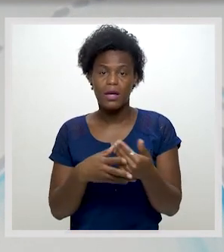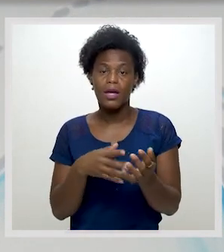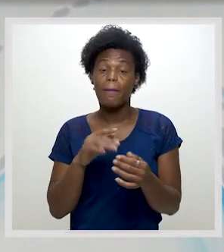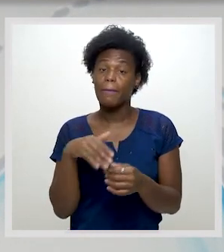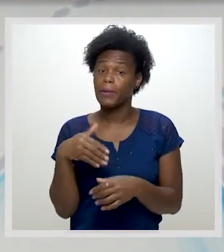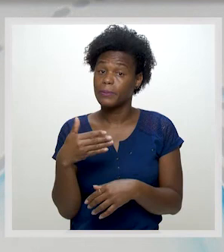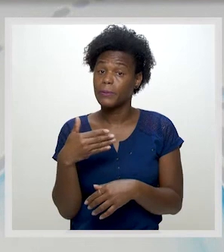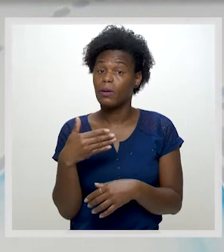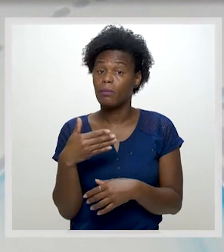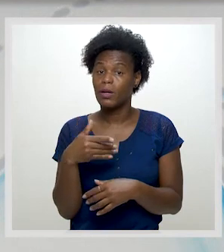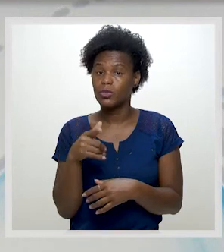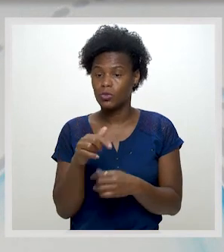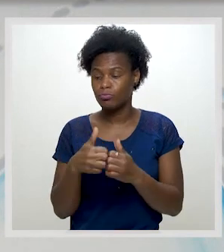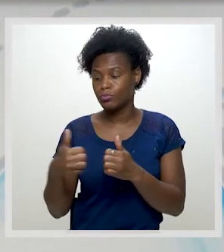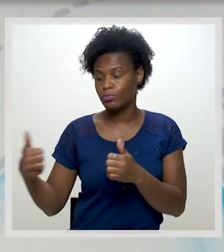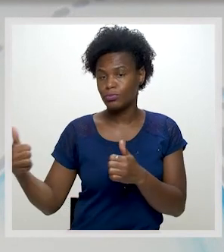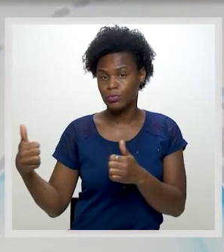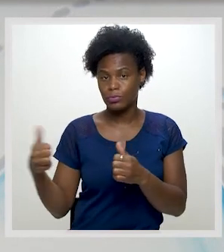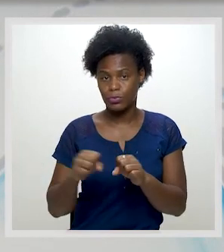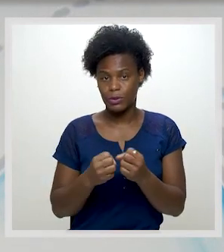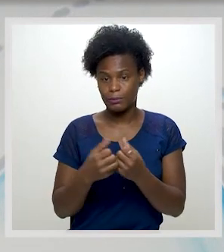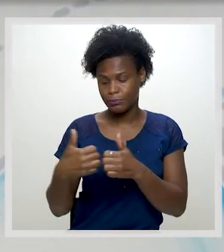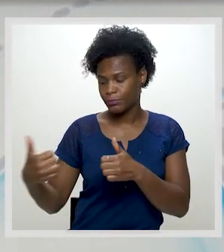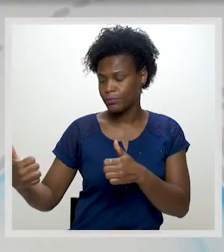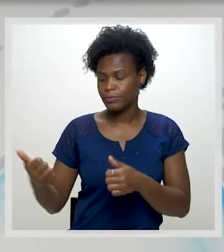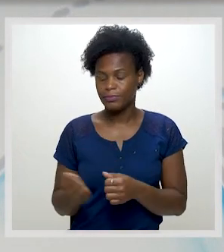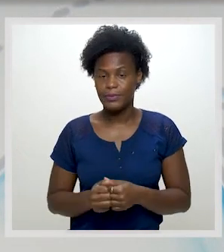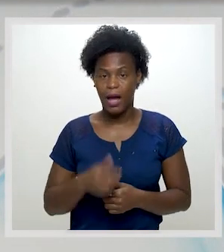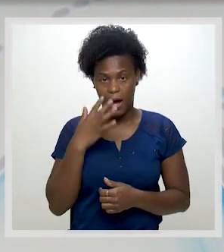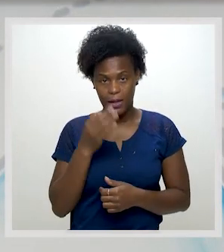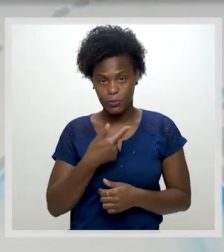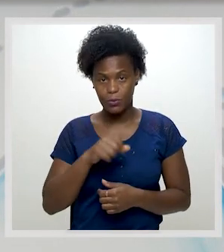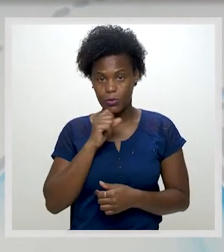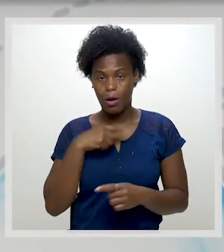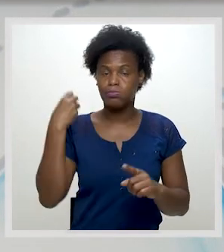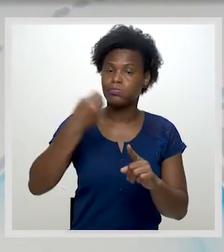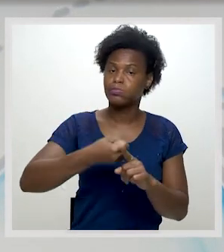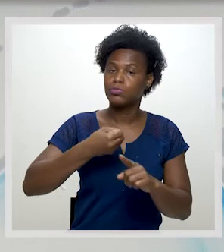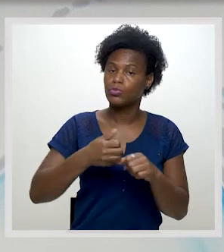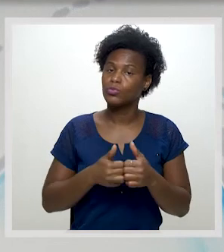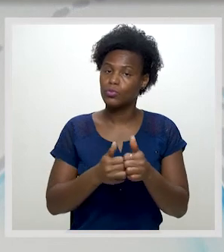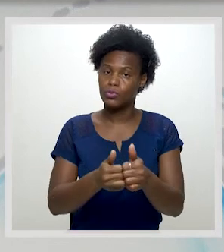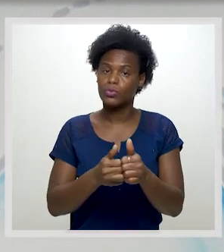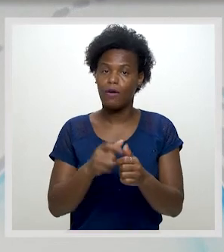et surtout maintiens la distanciation sociale. Comme ça, nous pourrons combattre